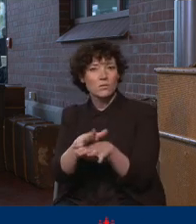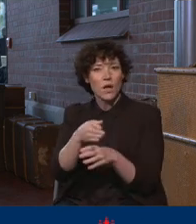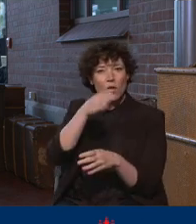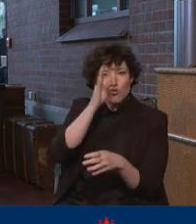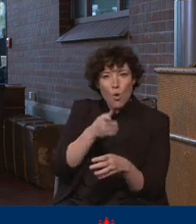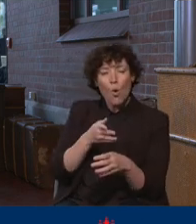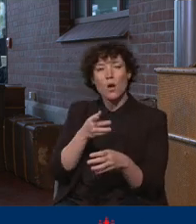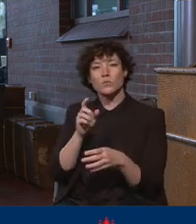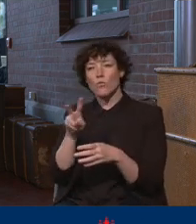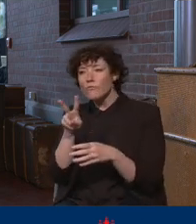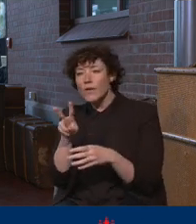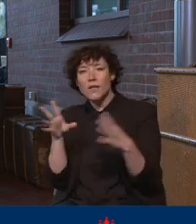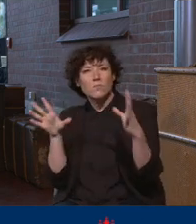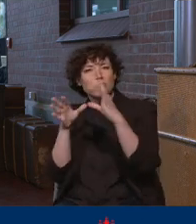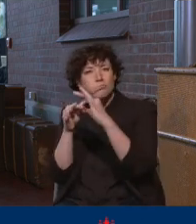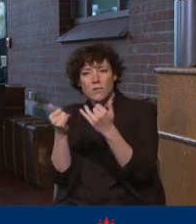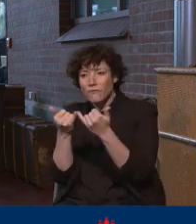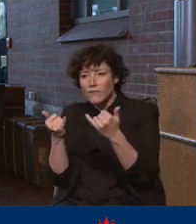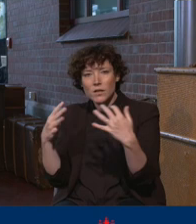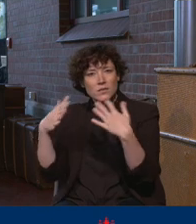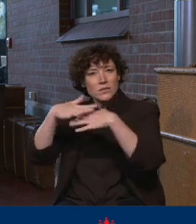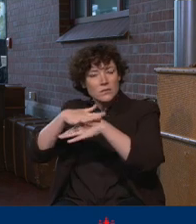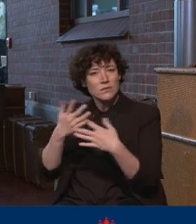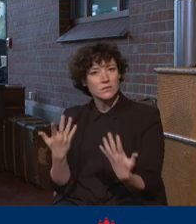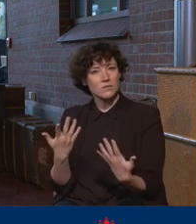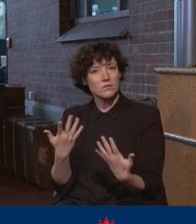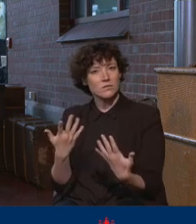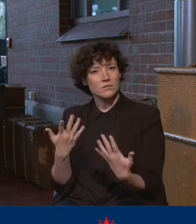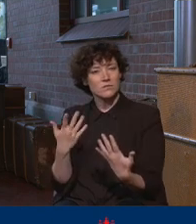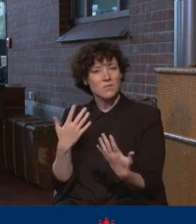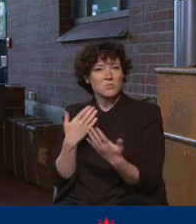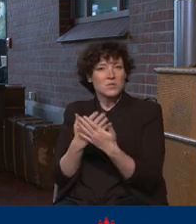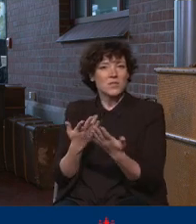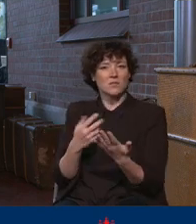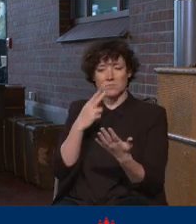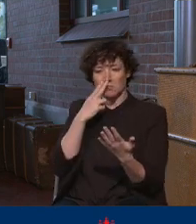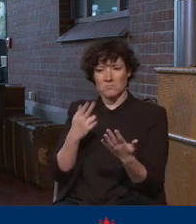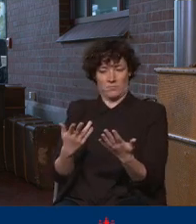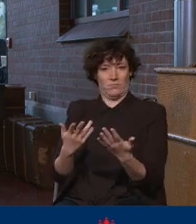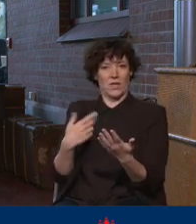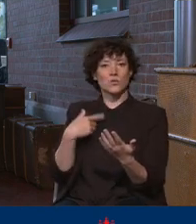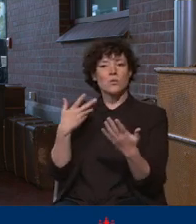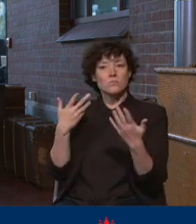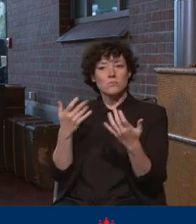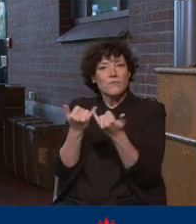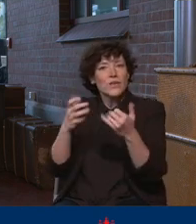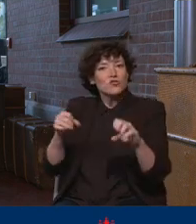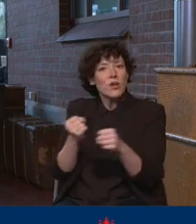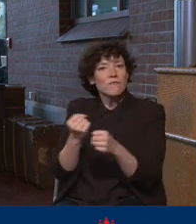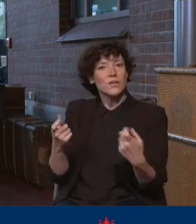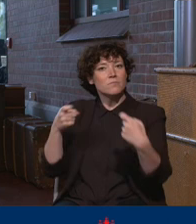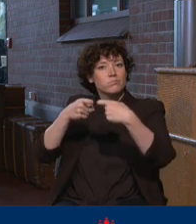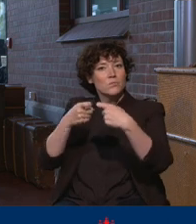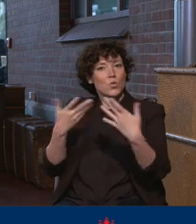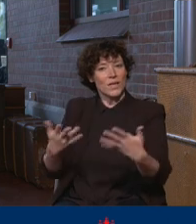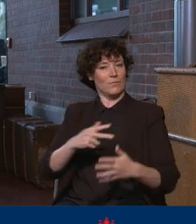und der jetzigen vettel und war dass wir ein bisschen mehr aus nach hafencity was jetzt kommt also wird das eben zusammen gebracht da gibt es dann so eine soziale